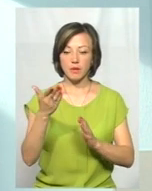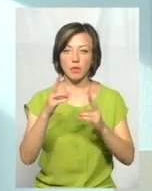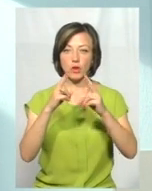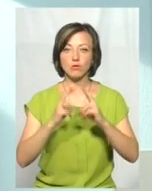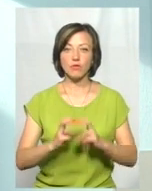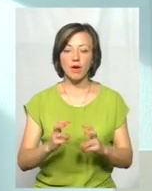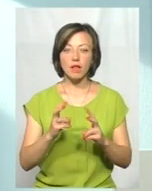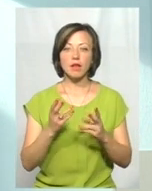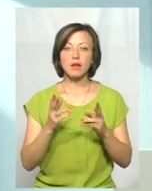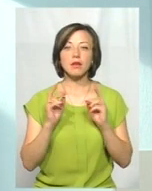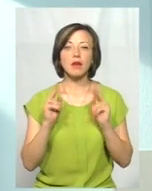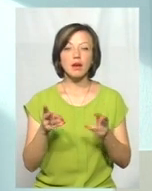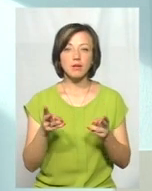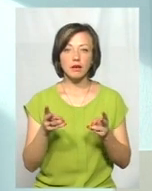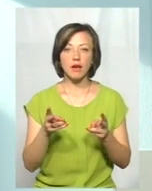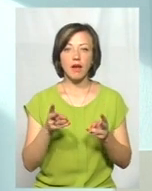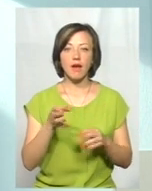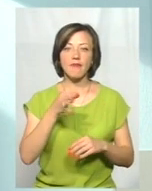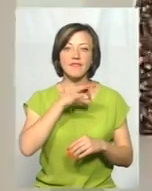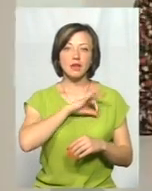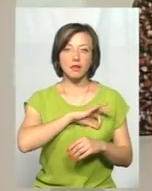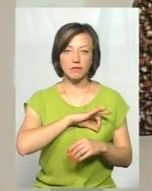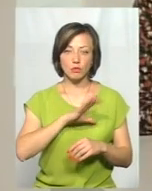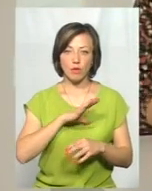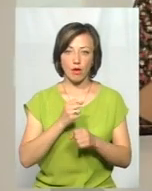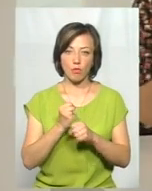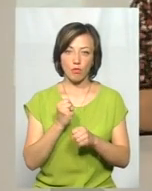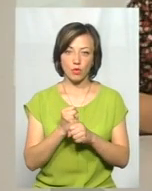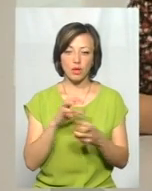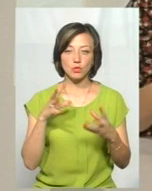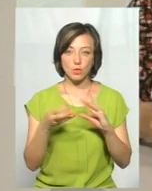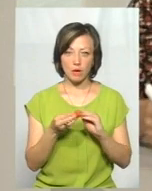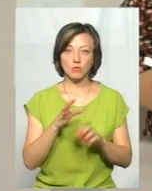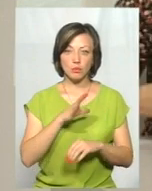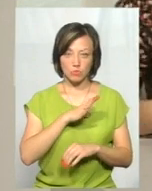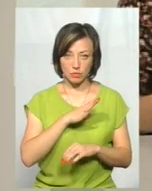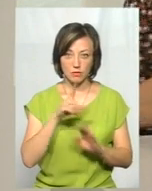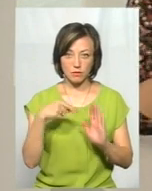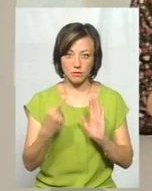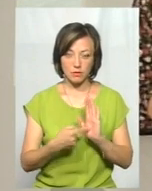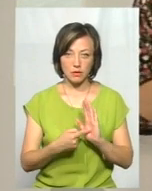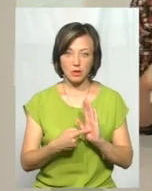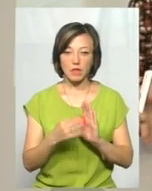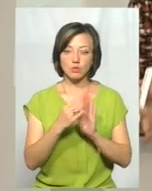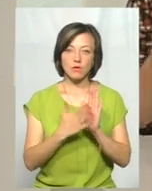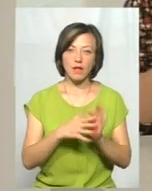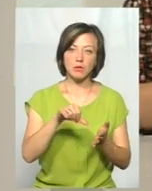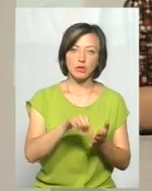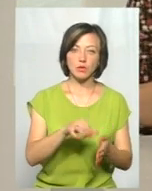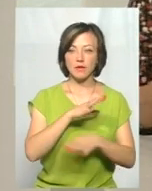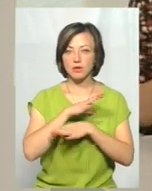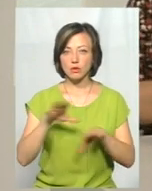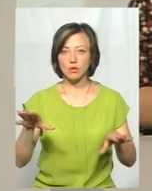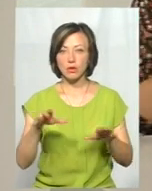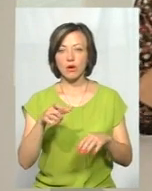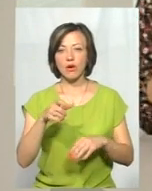проаналізували, наскільки ефективною саме була робота? Окрім того, що реєстрували там присутність, відсутність,